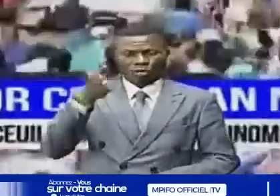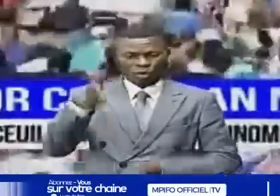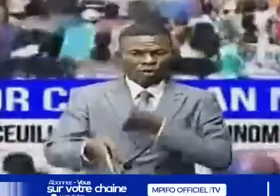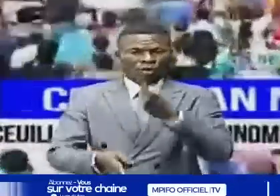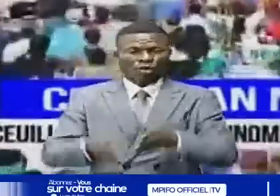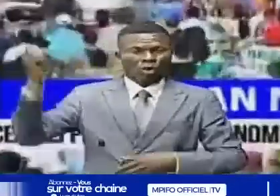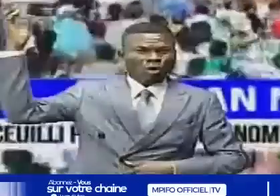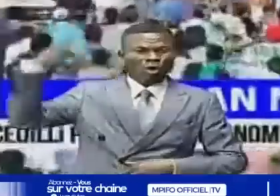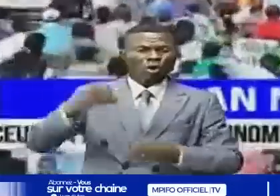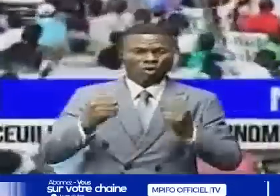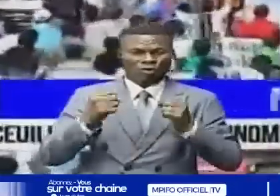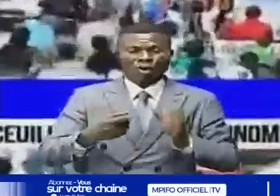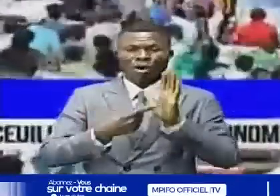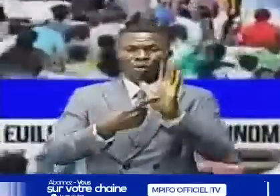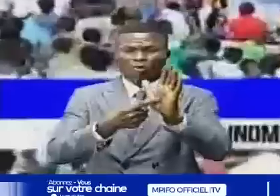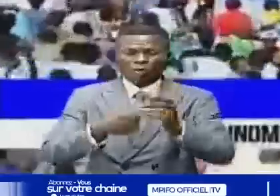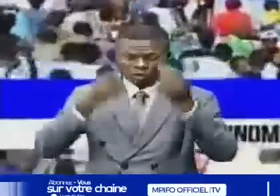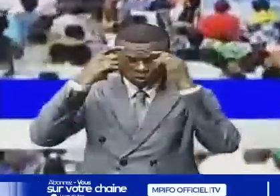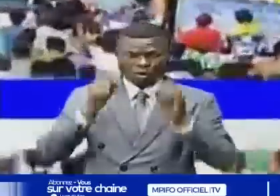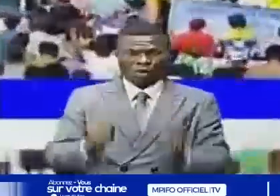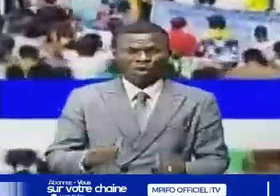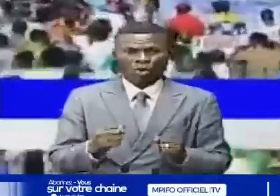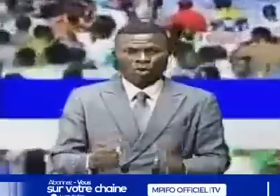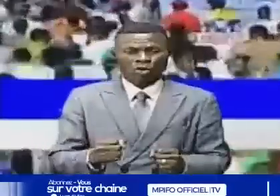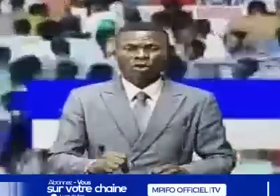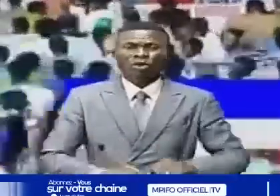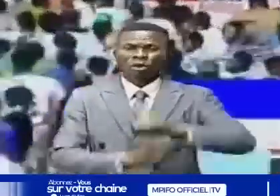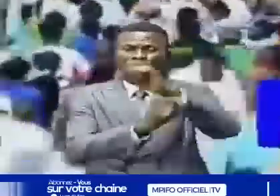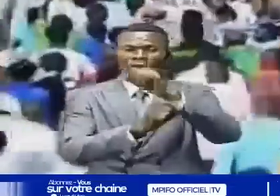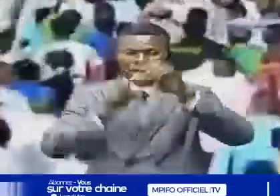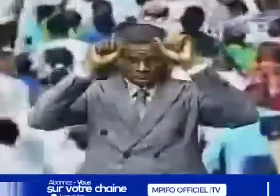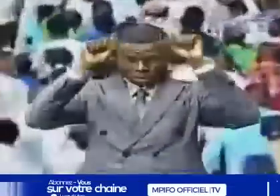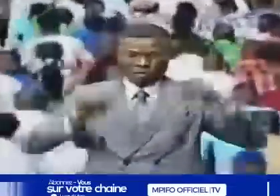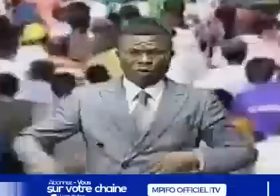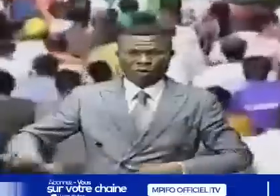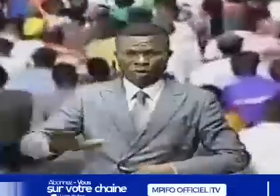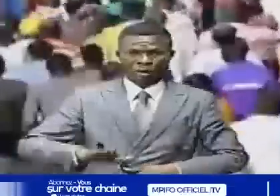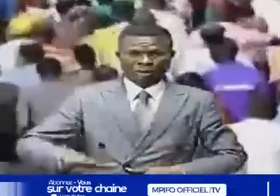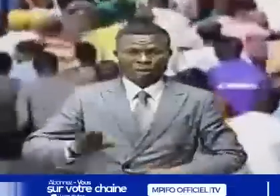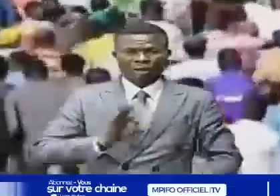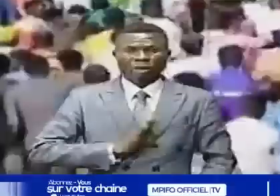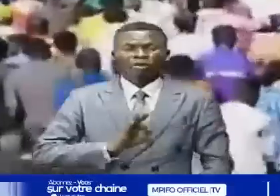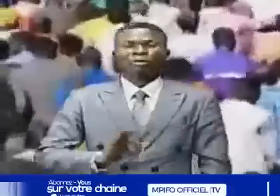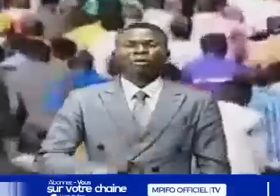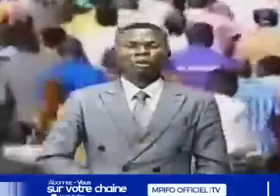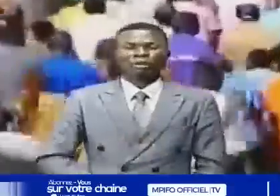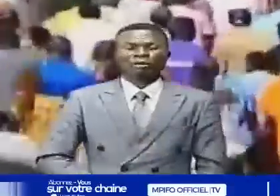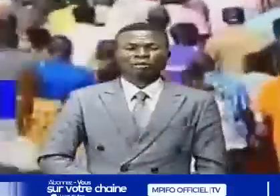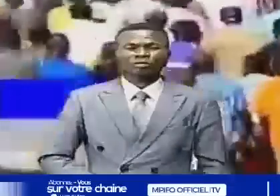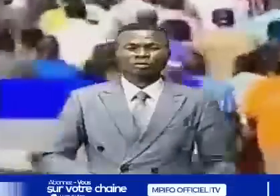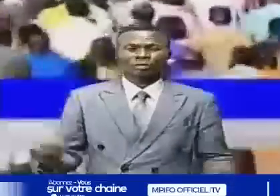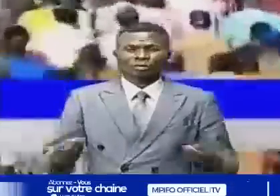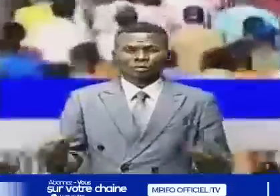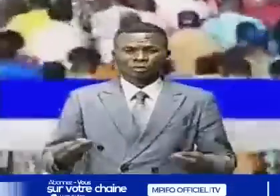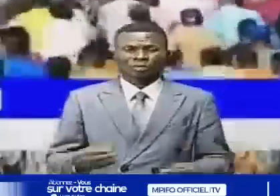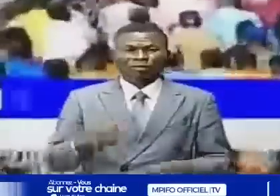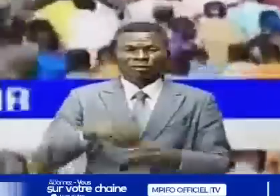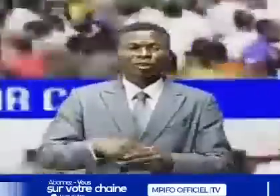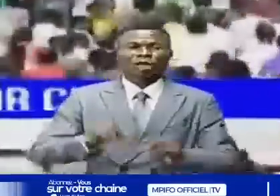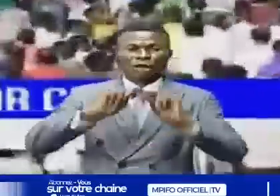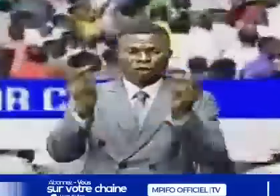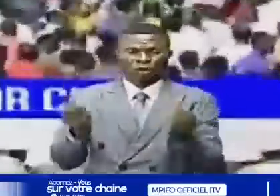soleil ardent pour montrer leur détermination à soutenir le président de la République, Félix Antoine Tshisekedi Tshilombo. Dans la